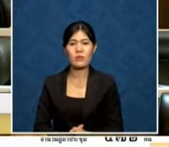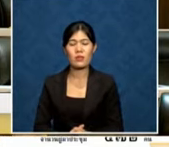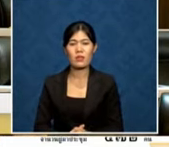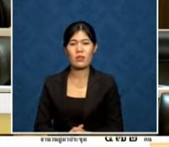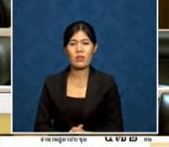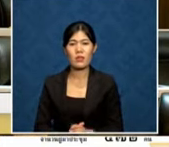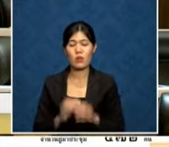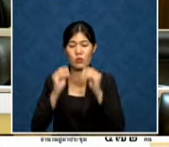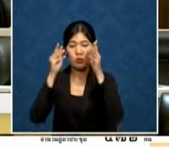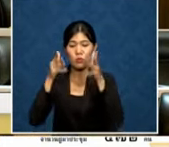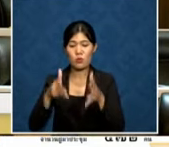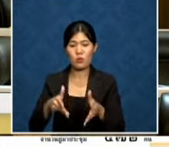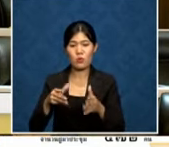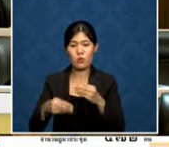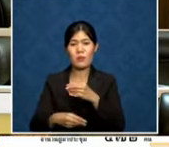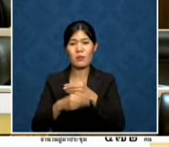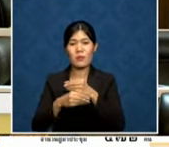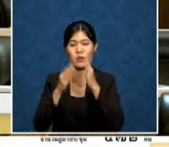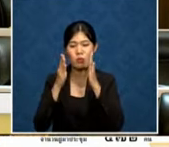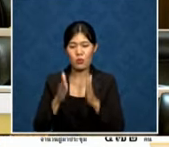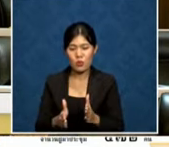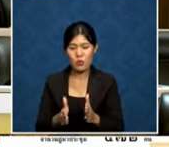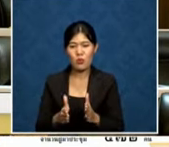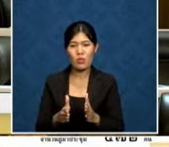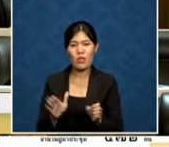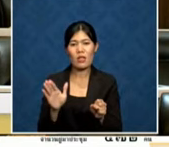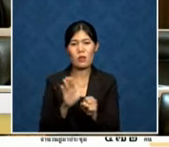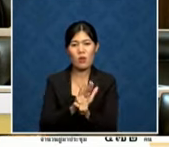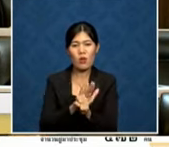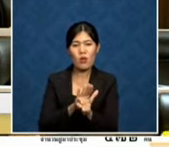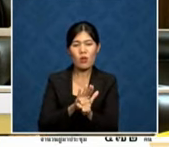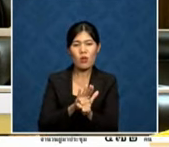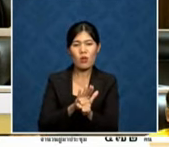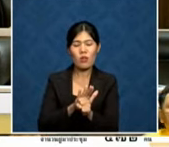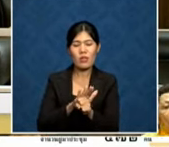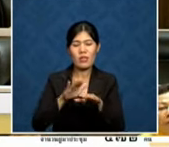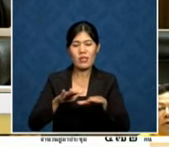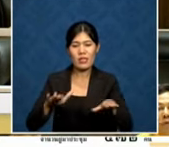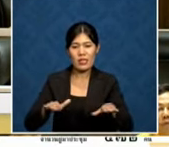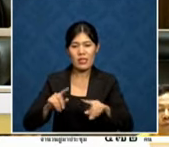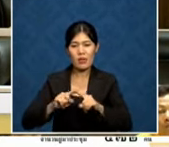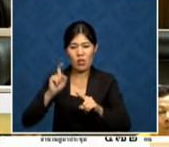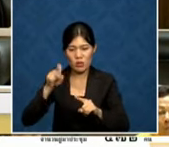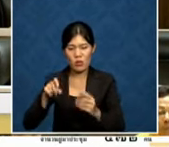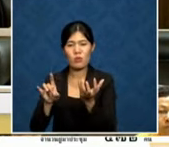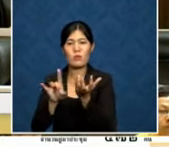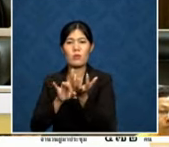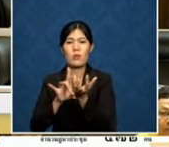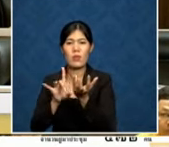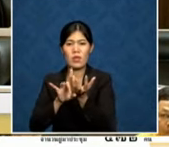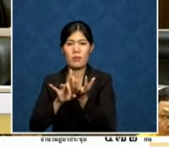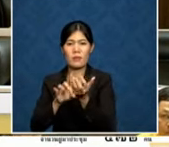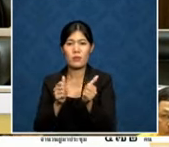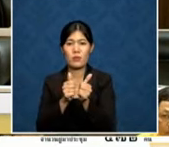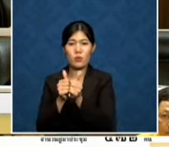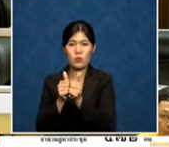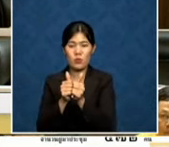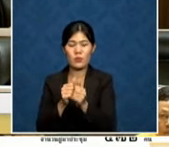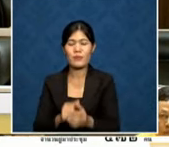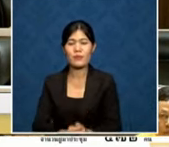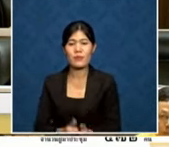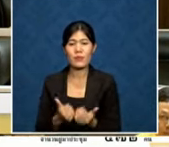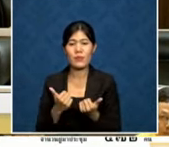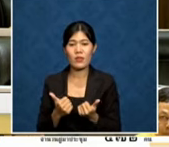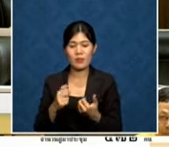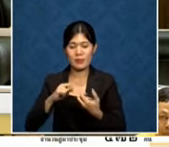ควบคู่ไปกับการเพิ่มประสิทธิภาพด้วยนะคะกระทรวงศึกษาธิการได้เล็งเห็นแล้วค่ะว่าปัญหาการขาดแคลน